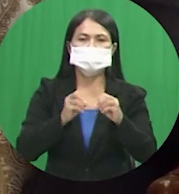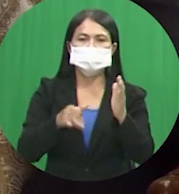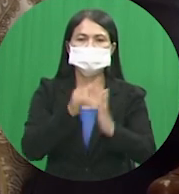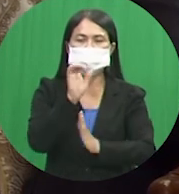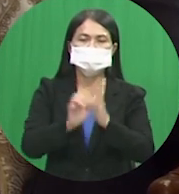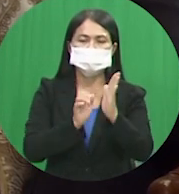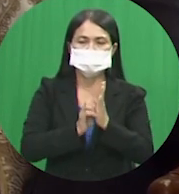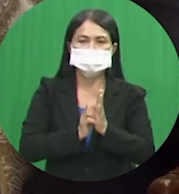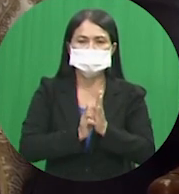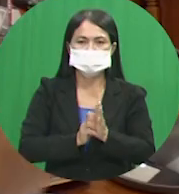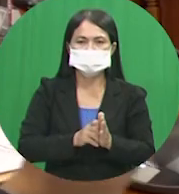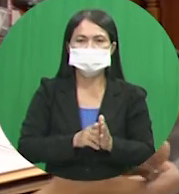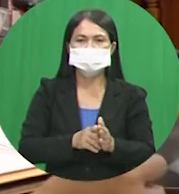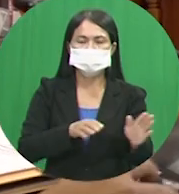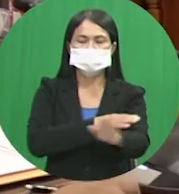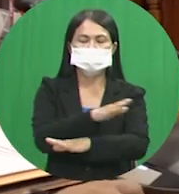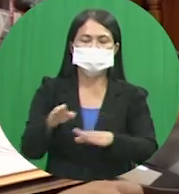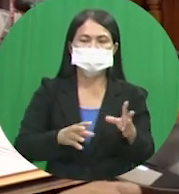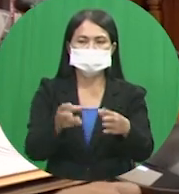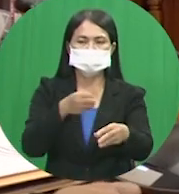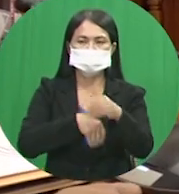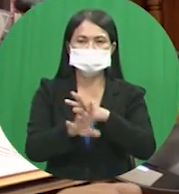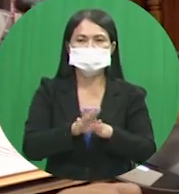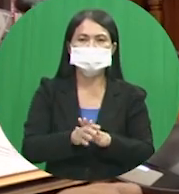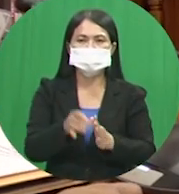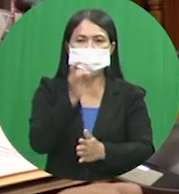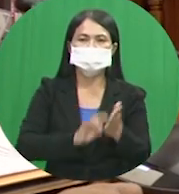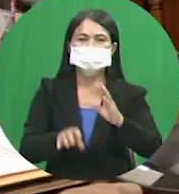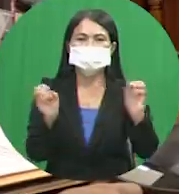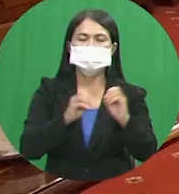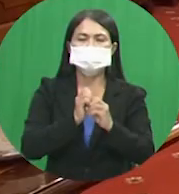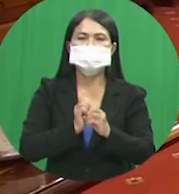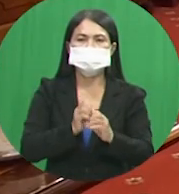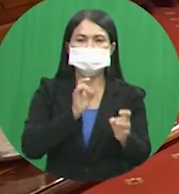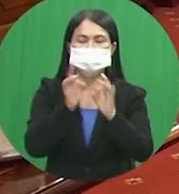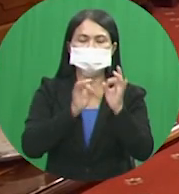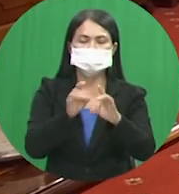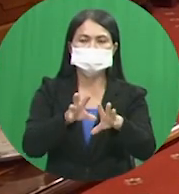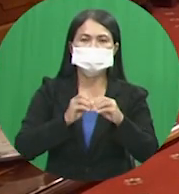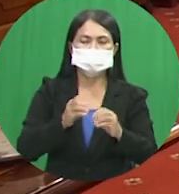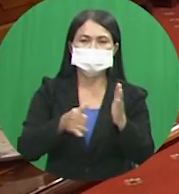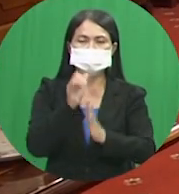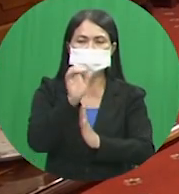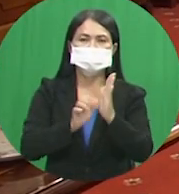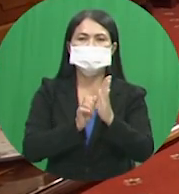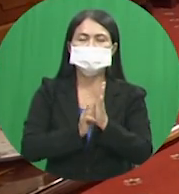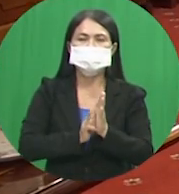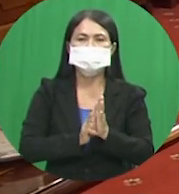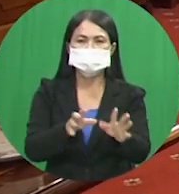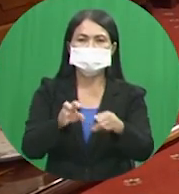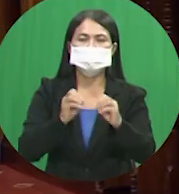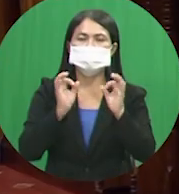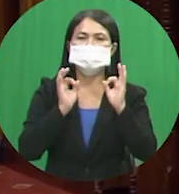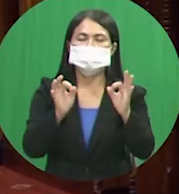រាងច្បាប់ស្តីពីការគ្រប់គ្រងចំណូលមិនមែនជាសារពើពន្ធការពិភាក្សានិងអនុម័តសេចក្តីព្រាងច្បាប់ស្តីពីការអនុម័តយ